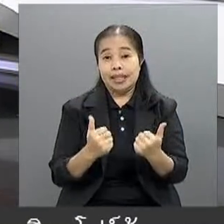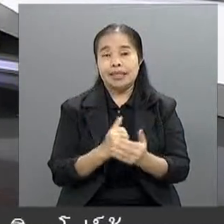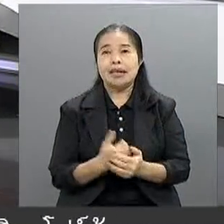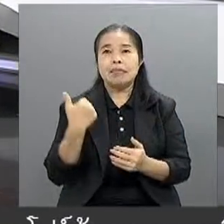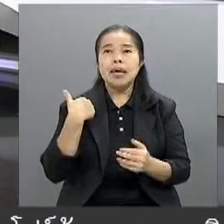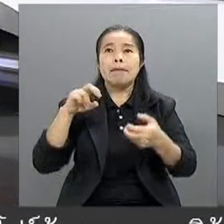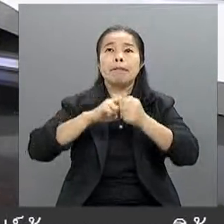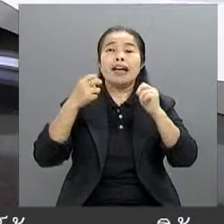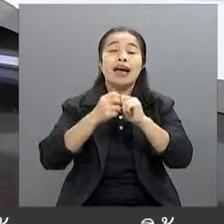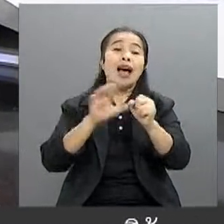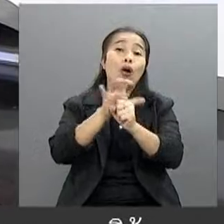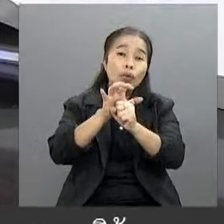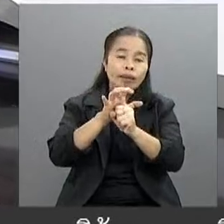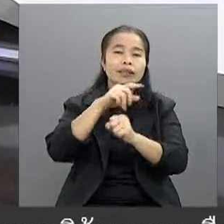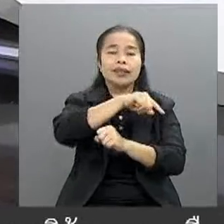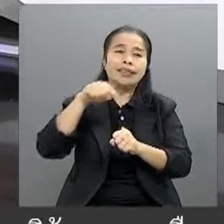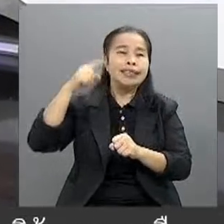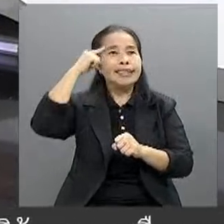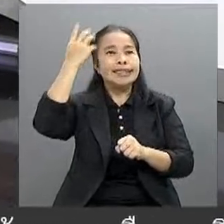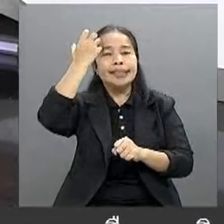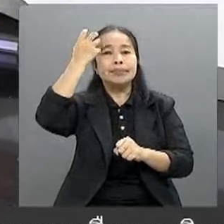ฮะซึ่งเหตุเผชิญหน้ากันทุกครั้งที่ผ่านมานะคะแม้ว่าต่างฝ่ายต่างก็กล่าวหากันว่าอีกฝ่ายหนึ่งเป็นต้นต่อแต่ผู้ชายชาญส่วนนึงค่ะมองว่าถ้าเกิดผู้ในภาพรวมแล้วเนี่ยก็ถือว่าสองประเทศนี้รักษาสันติภาพและเสถียรภาพในพื้นที่พิพาทได้ค่อนข้างดีทีเดียวนะคะแม้ว่าจะมีการกระทบกระทั่งกันไปบ้างก็ตามซึ่งความขัดแย้งที่เกิดขึ้นนี้แม้จะดูน่ากังวลอยู่บ้างแต่ว่าก็มีความเป็นไปได้ค่ะที่เจ้าหน้าที่ระดับสูงของทั้งสองฝ่ายจะหาทางในการเจรจาไกล่เกลี่ยกันให้ได้สำเร็จนะคุณจิรัฏฐ์ชะตาคุณนะชาโดยเฉพาะในตอนนี้ที่มีปัญหาเรื่องของการระบาดของโครง29ทั้งสองประเทศนี้น่าจะมีแนวโน้มที่ให้ความสำคัญกับการฟื้นฟูเศรษฐกิจมากกว่าที่จะมาสร้างข้อพิพาททางการทหารระหว่างกันนะคะครับก็คาดหวังให้ปัญหานั้นยุติลงบนโต๊ะจะได้จ่ายนะครับครับขอบคุณคุณวิถ้า